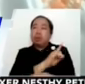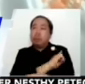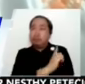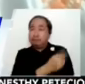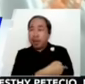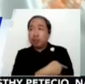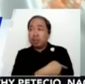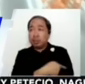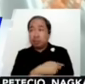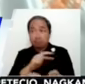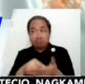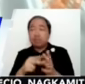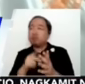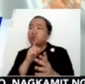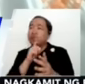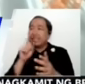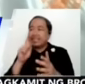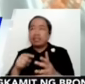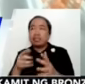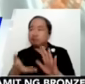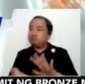talaga.